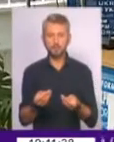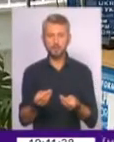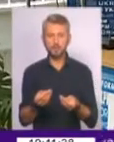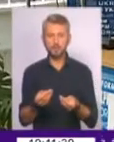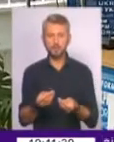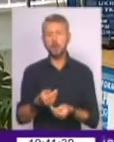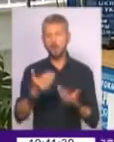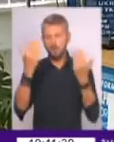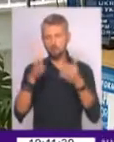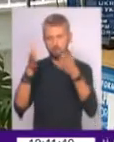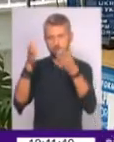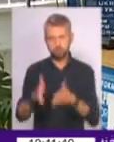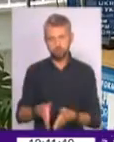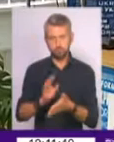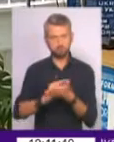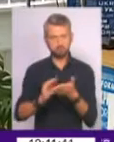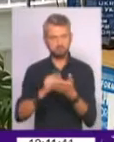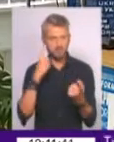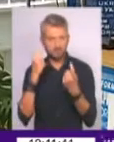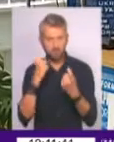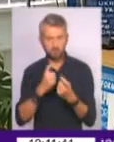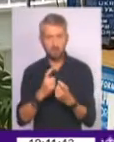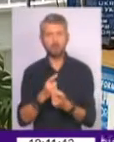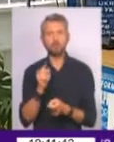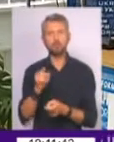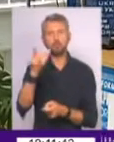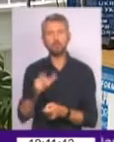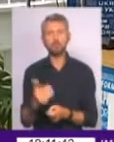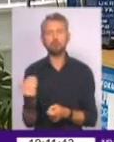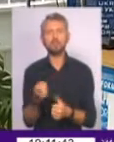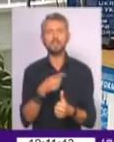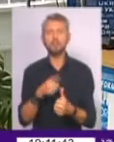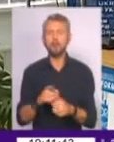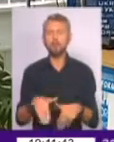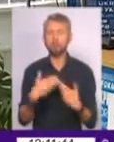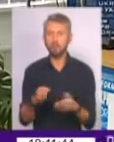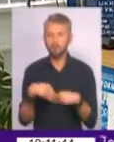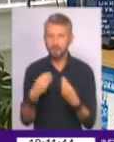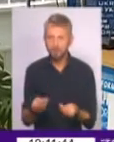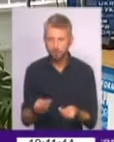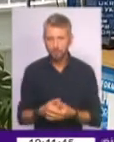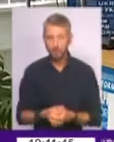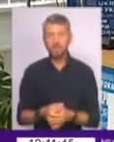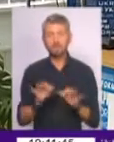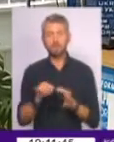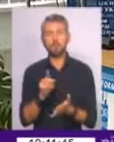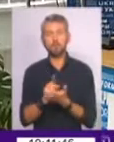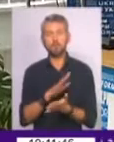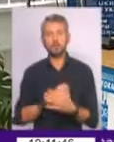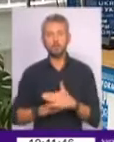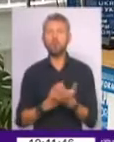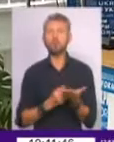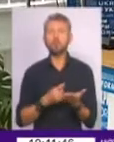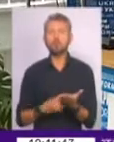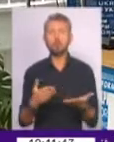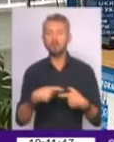біографічна довідка про цю людину, чиє ім'я пропонується присвоїти. І, звісно, повинно бути обґрунтування,